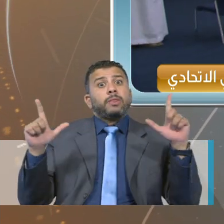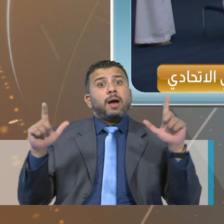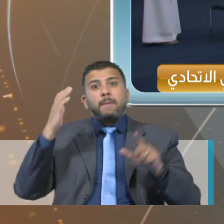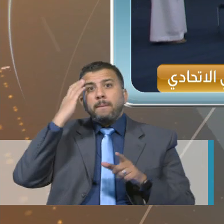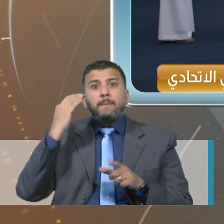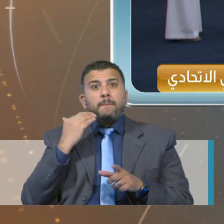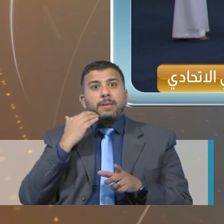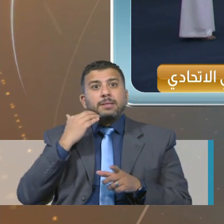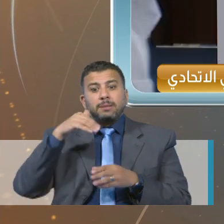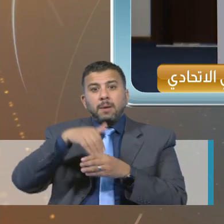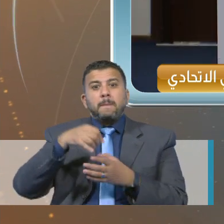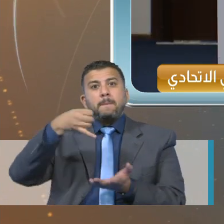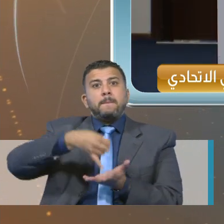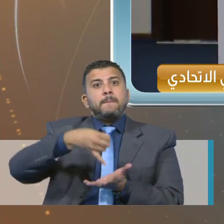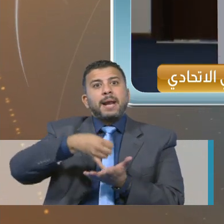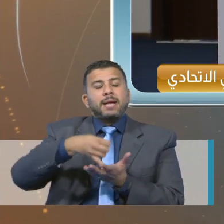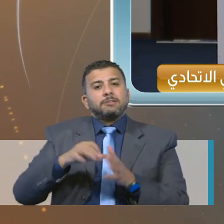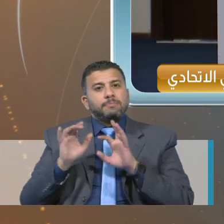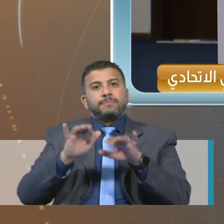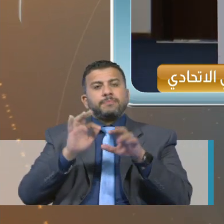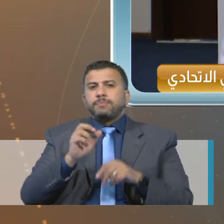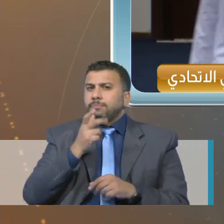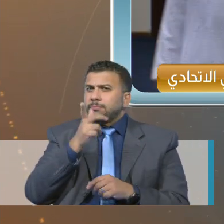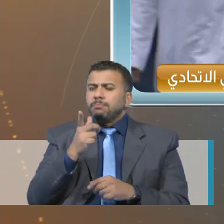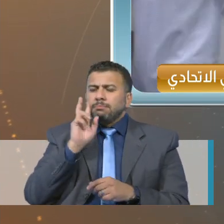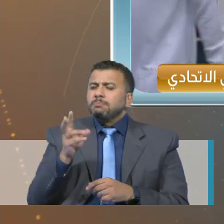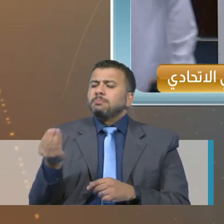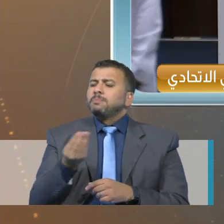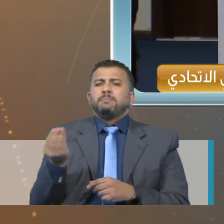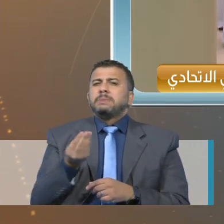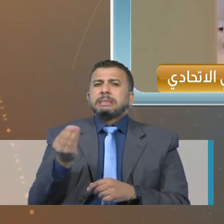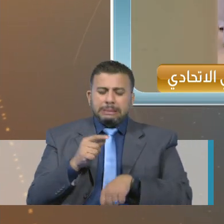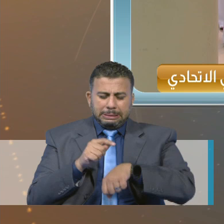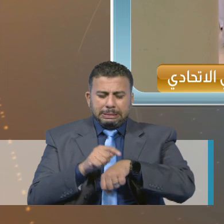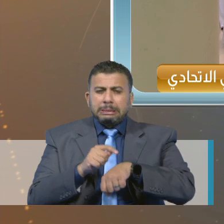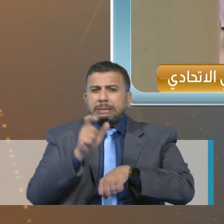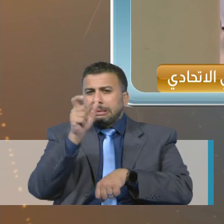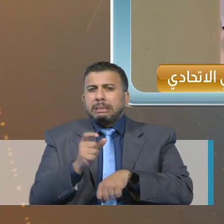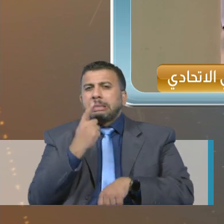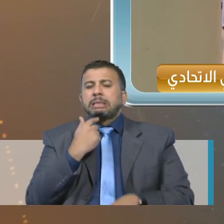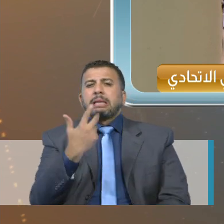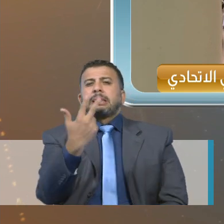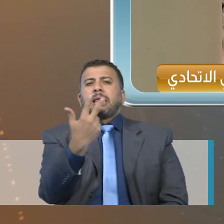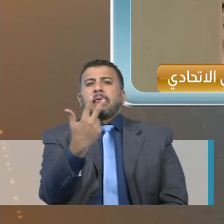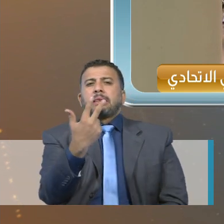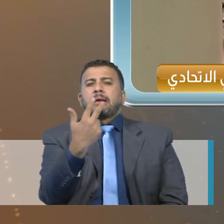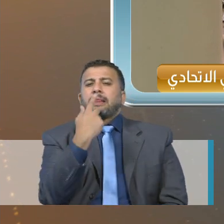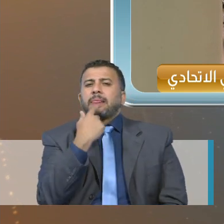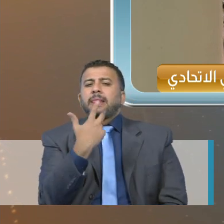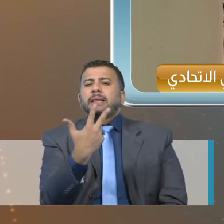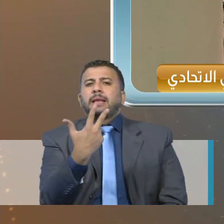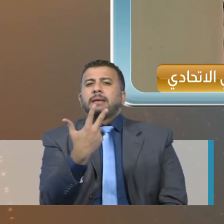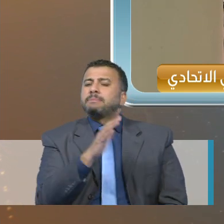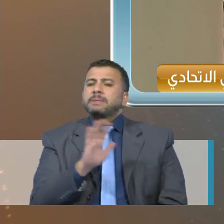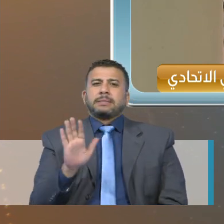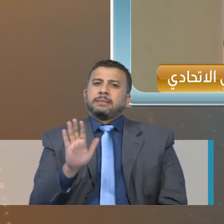الناخبات في المركز. كانت العملية بسيطة وما تستغرق من الشخص 3 دقائق فقط. نعم،